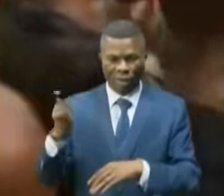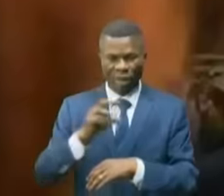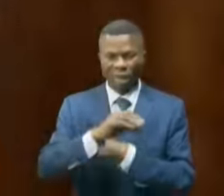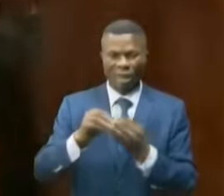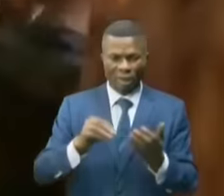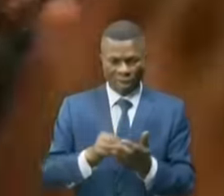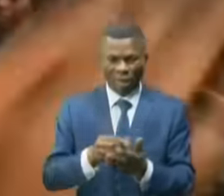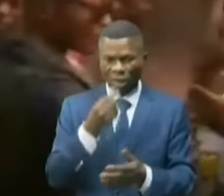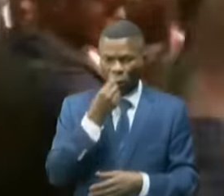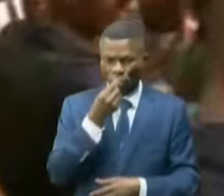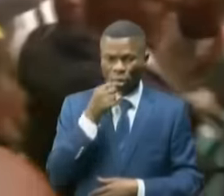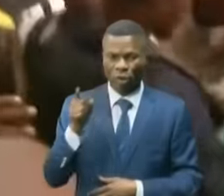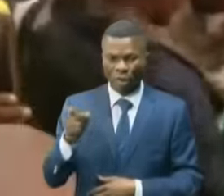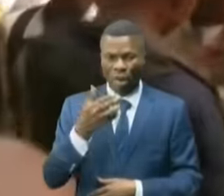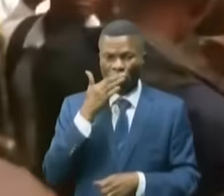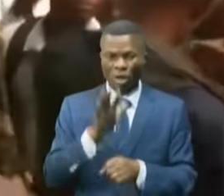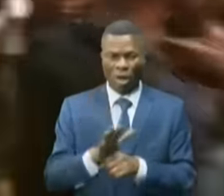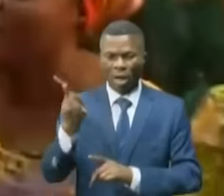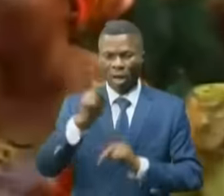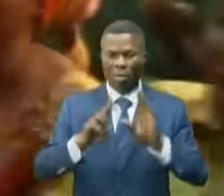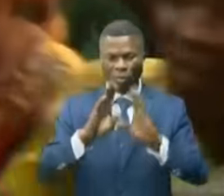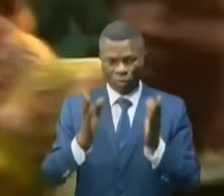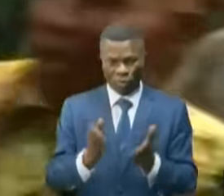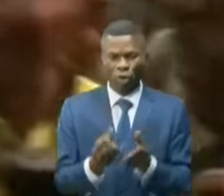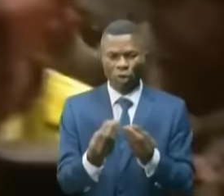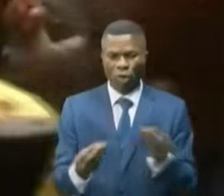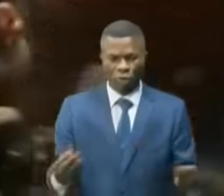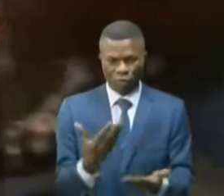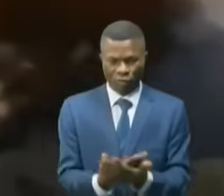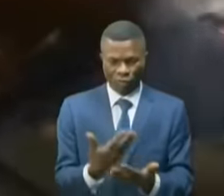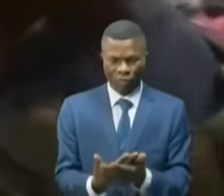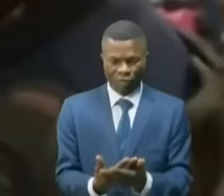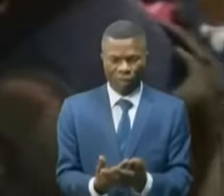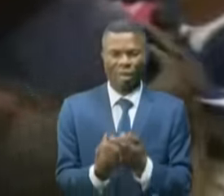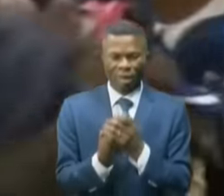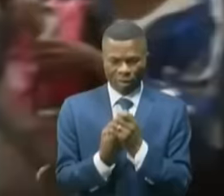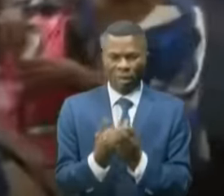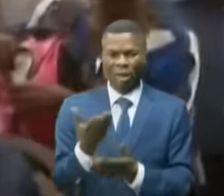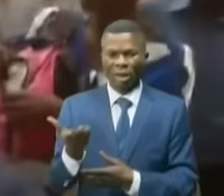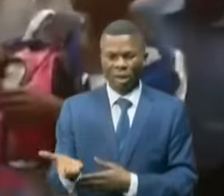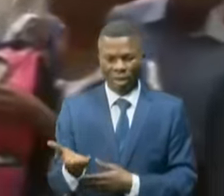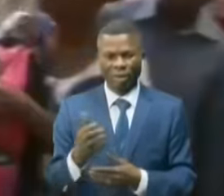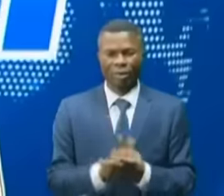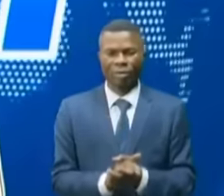Moïse Kamboulou-Nkonko, a rassuré à ses agents qu'une solution urgente va être trouvée.